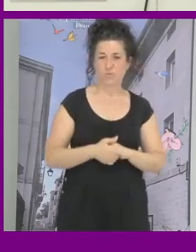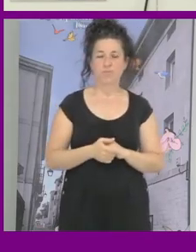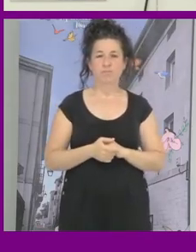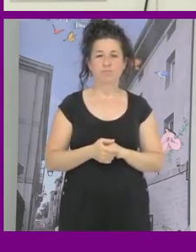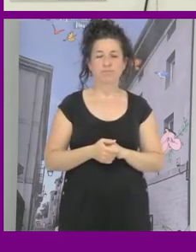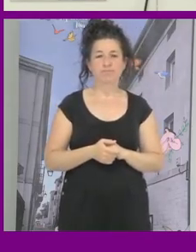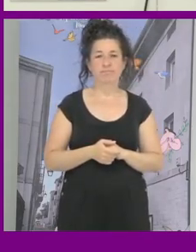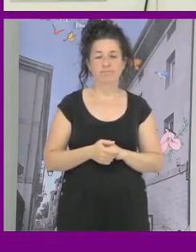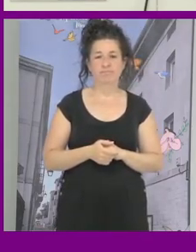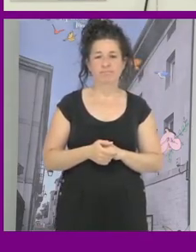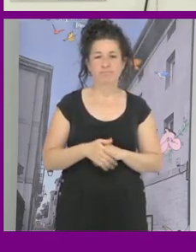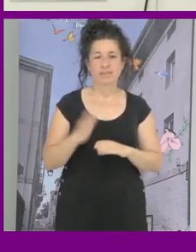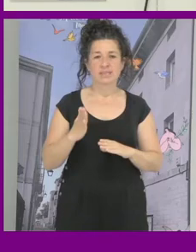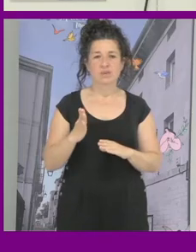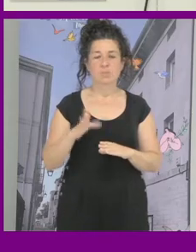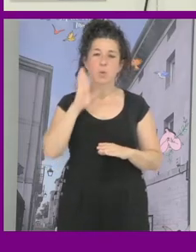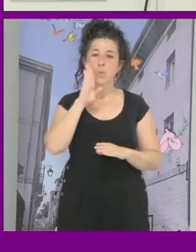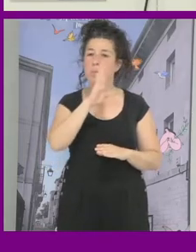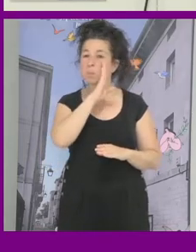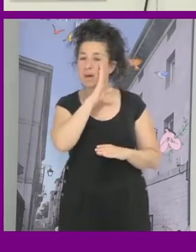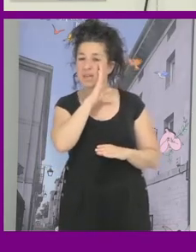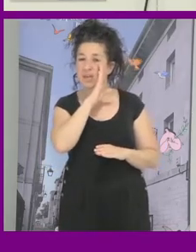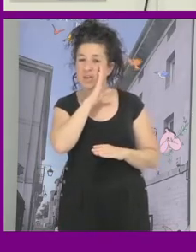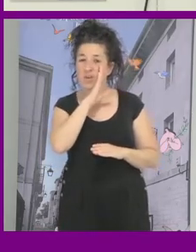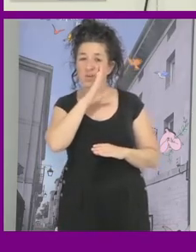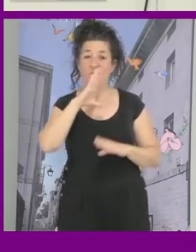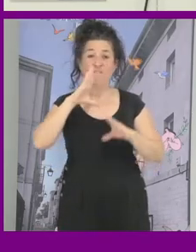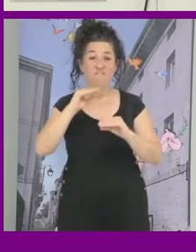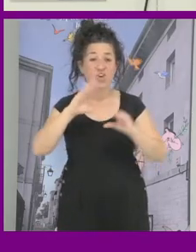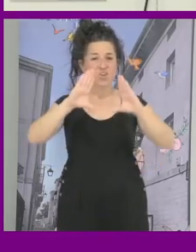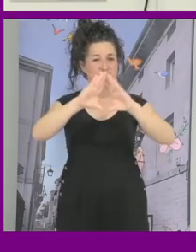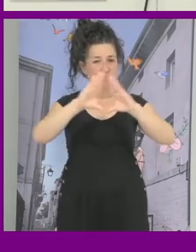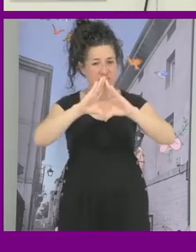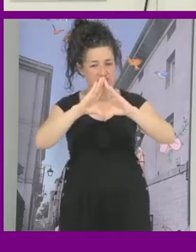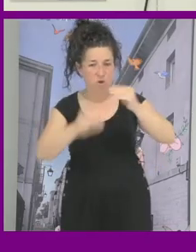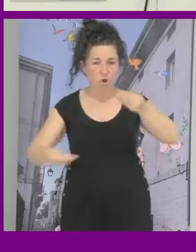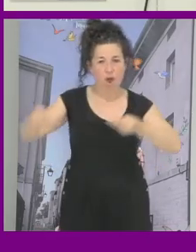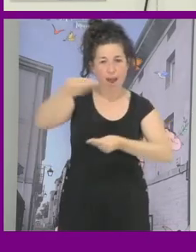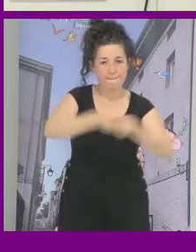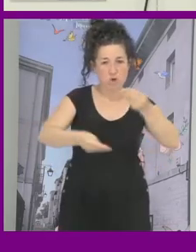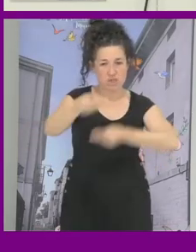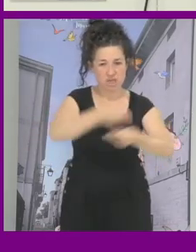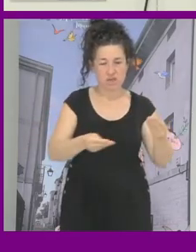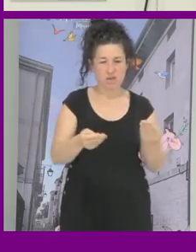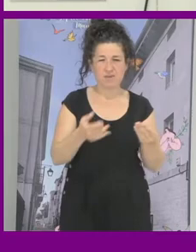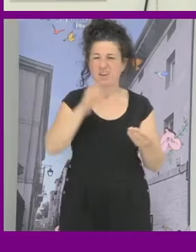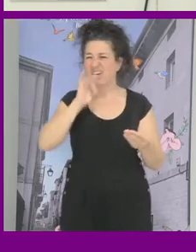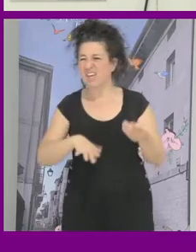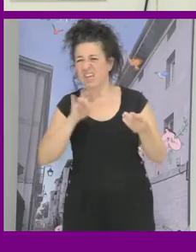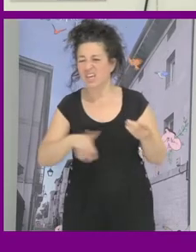ama boio feministok egiten ditugun ekarpenak. Hau esaten du, uste dut, bueno, berdin du, eske nahastuko naiz